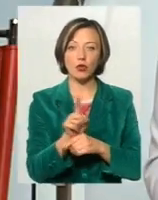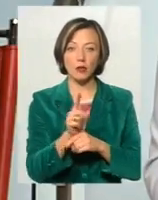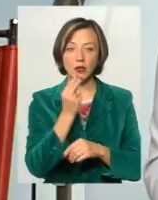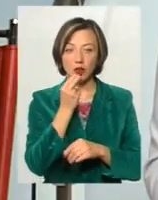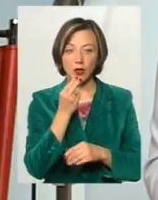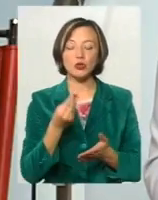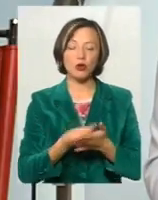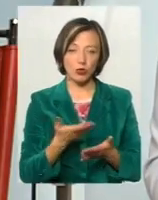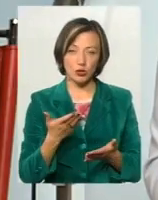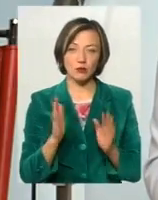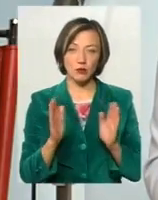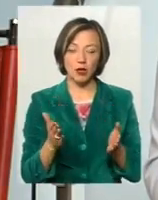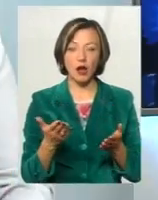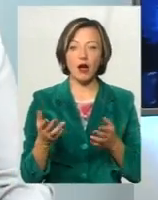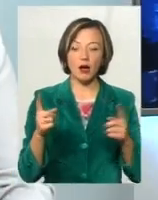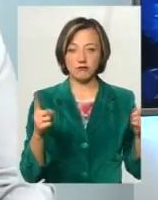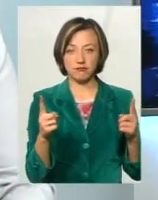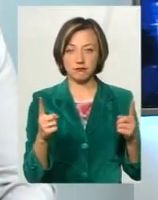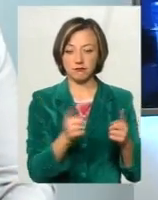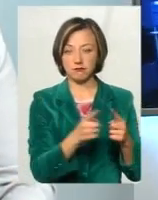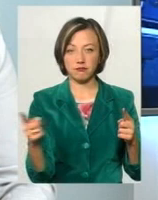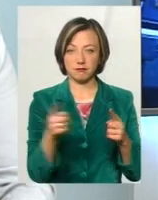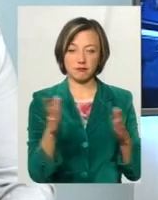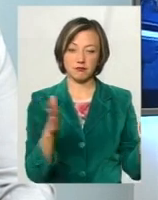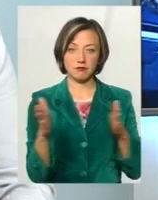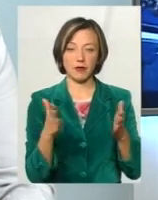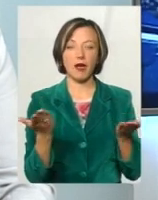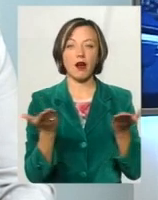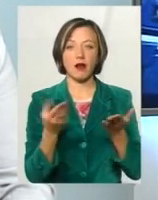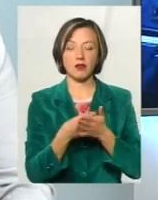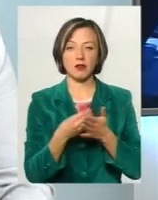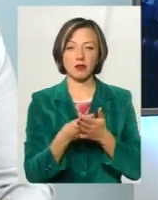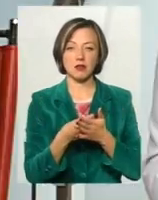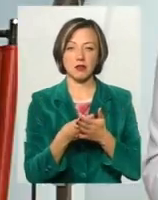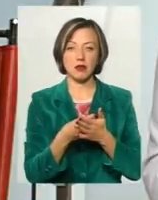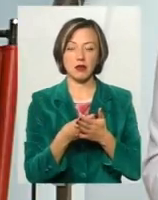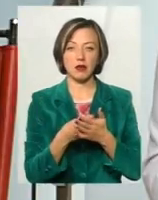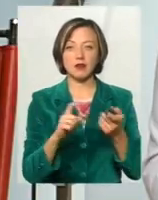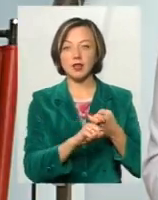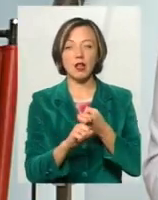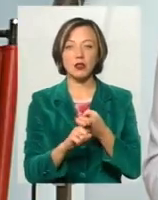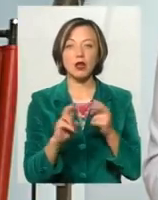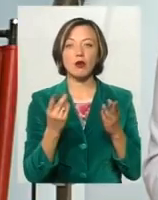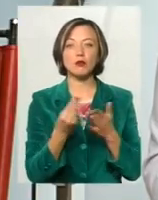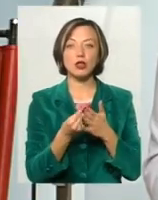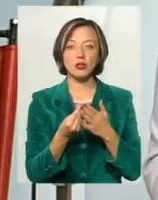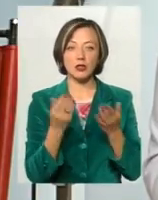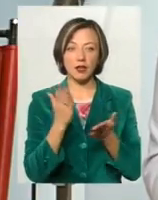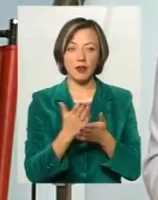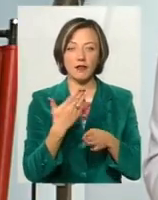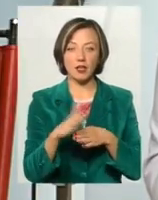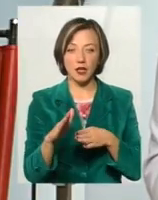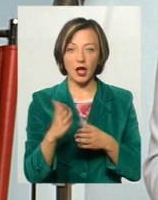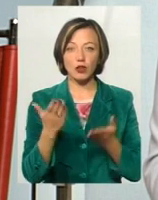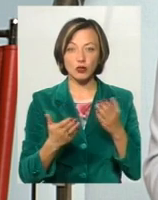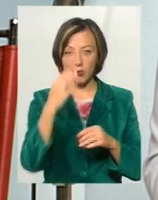харчування, то й буде дорожче. А яка варіація може бути в ціні? Ну, по різниці між школами? Ну, в залежності від того, як бюджетні кошти є виділені. Але